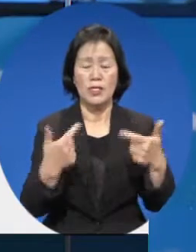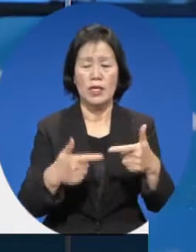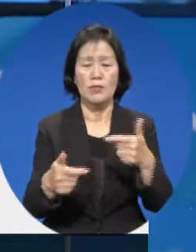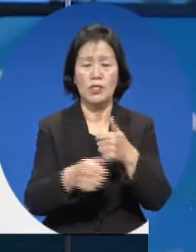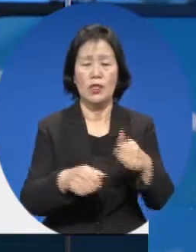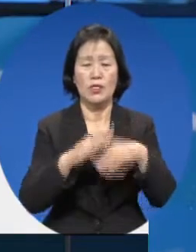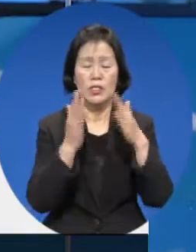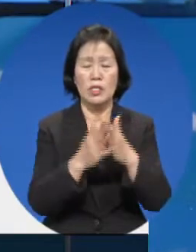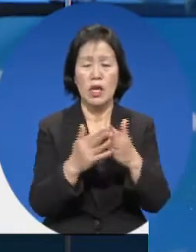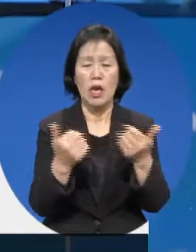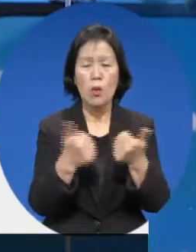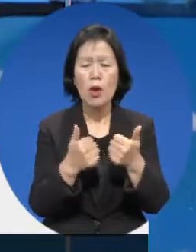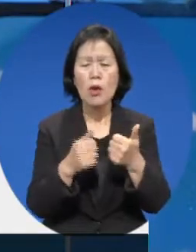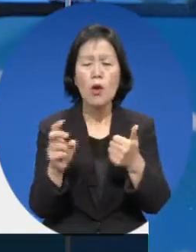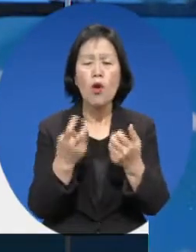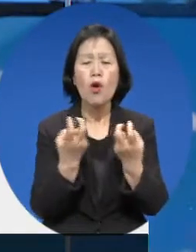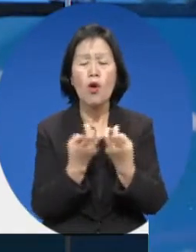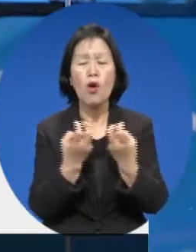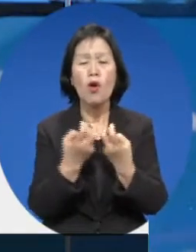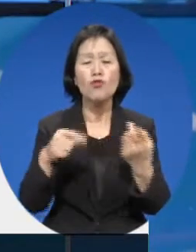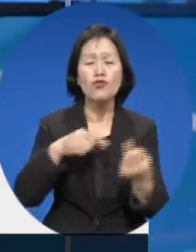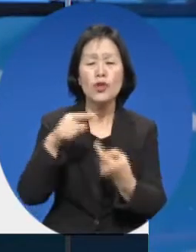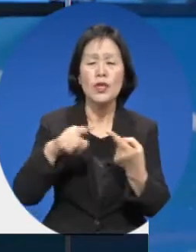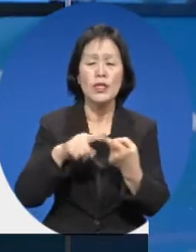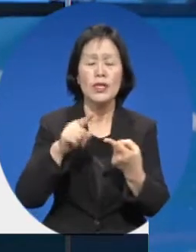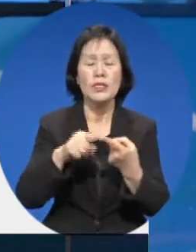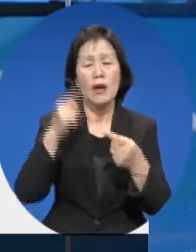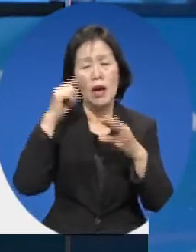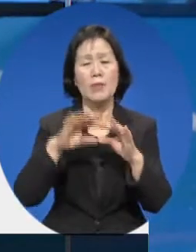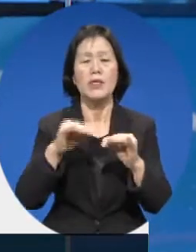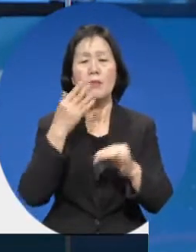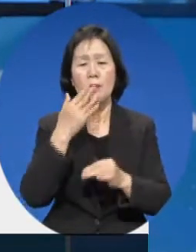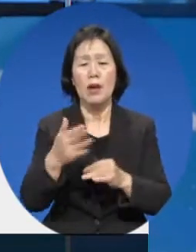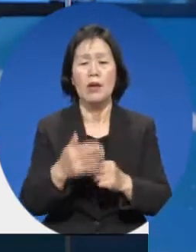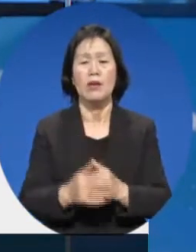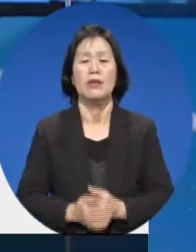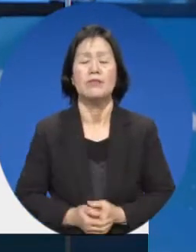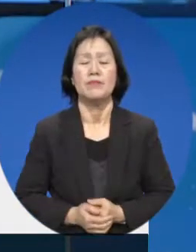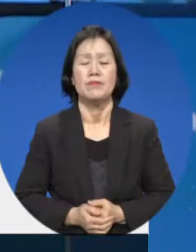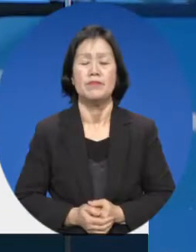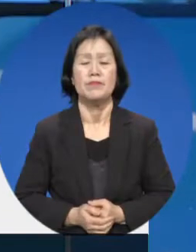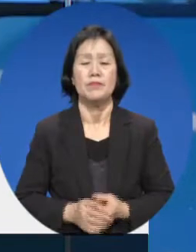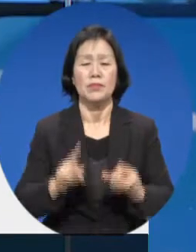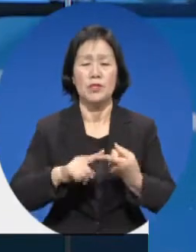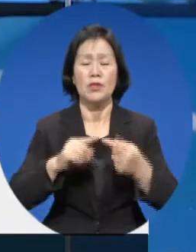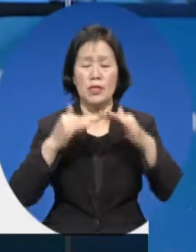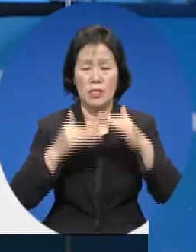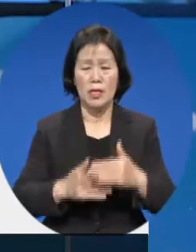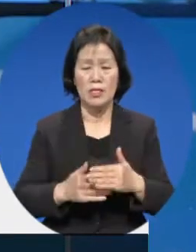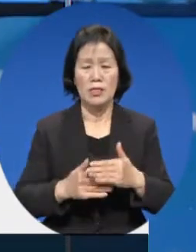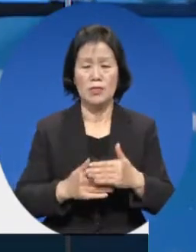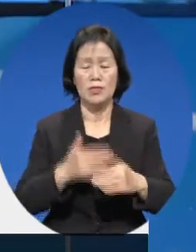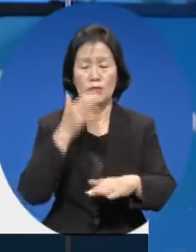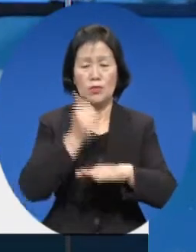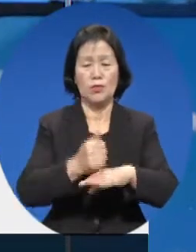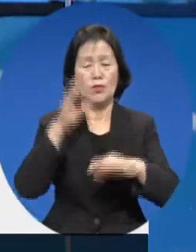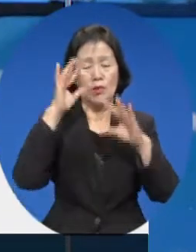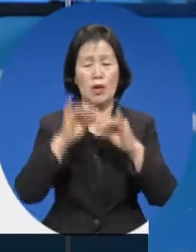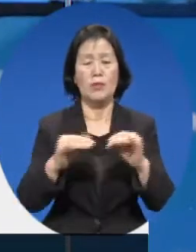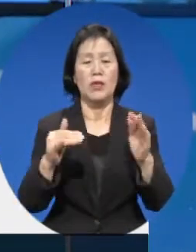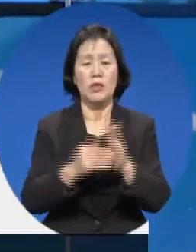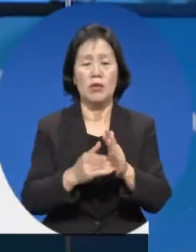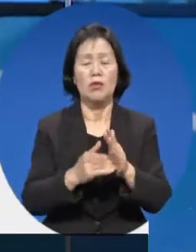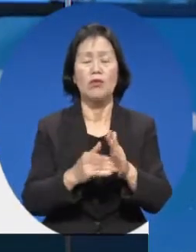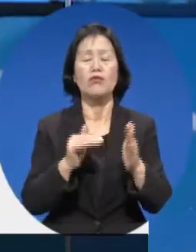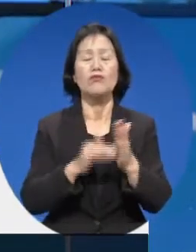메일을 어떤 방식으로 운영할 거냐 에 대한 합의를 한 이 거래는 곳인데 그에 대한 이 설정 합의가 이루어진 것으로 이제 시험적으로 결론이 나온 것이구요 그럼